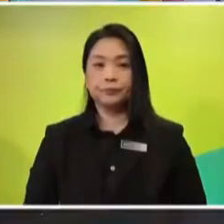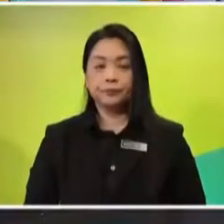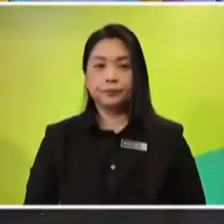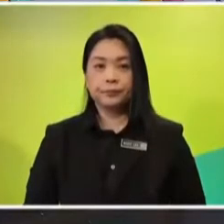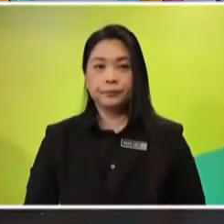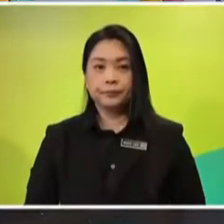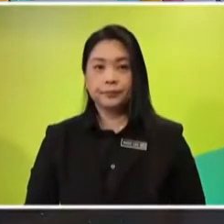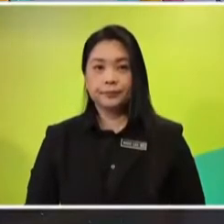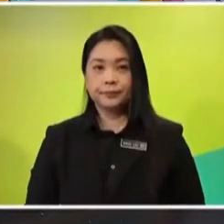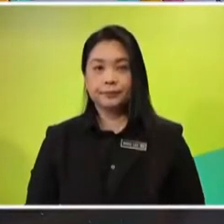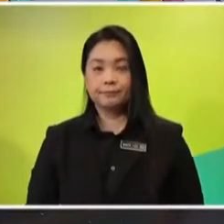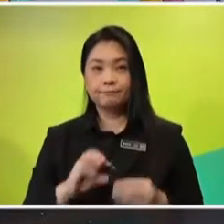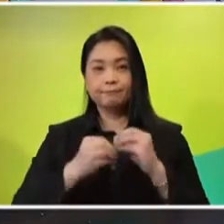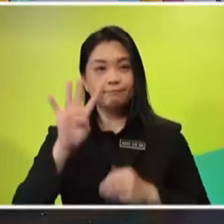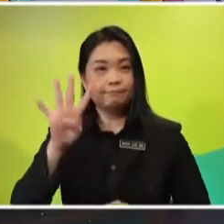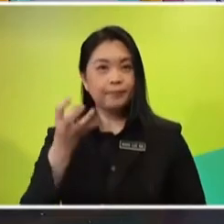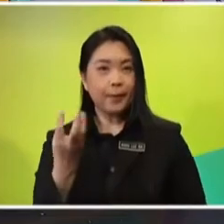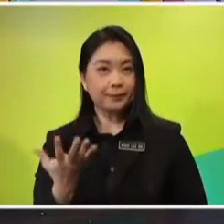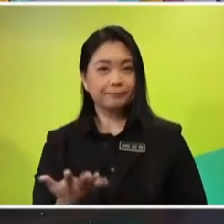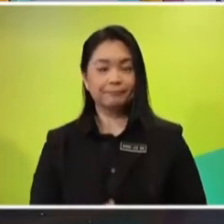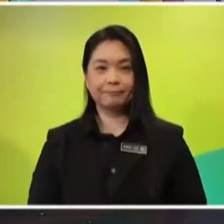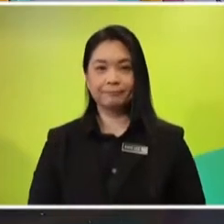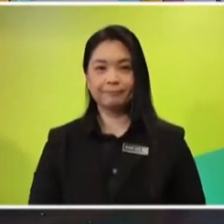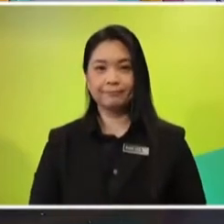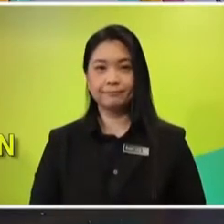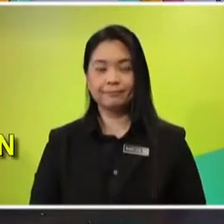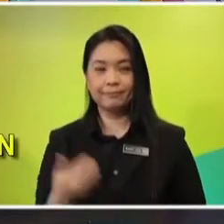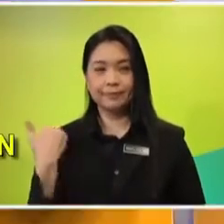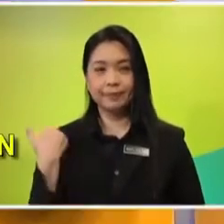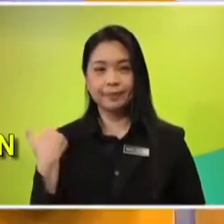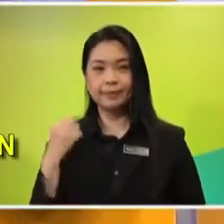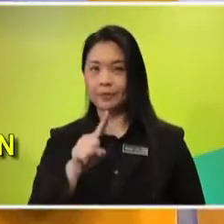yang keempat tu yang berapa? Yang keempat kita ada